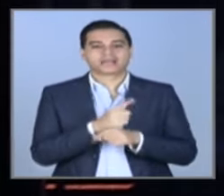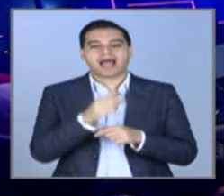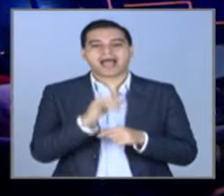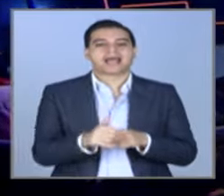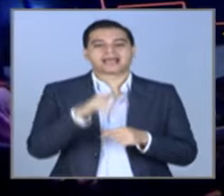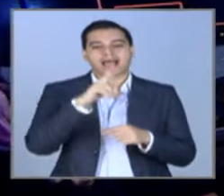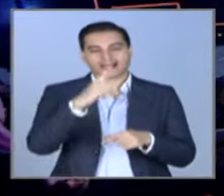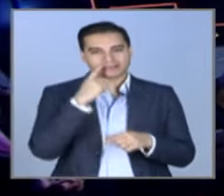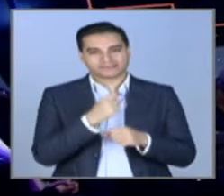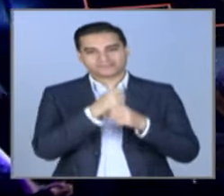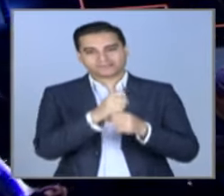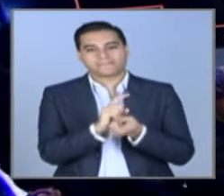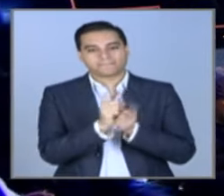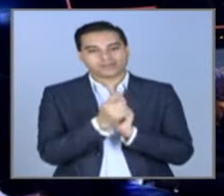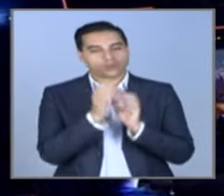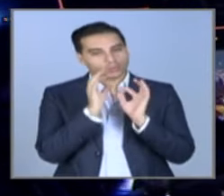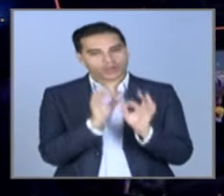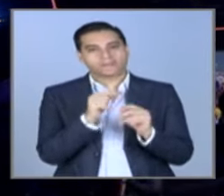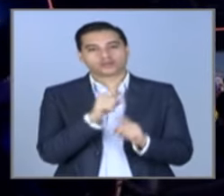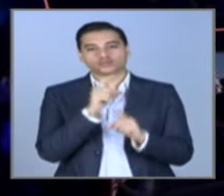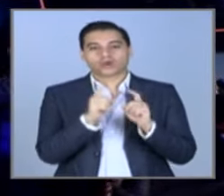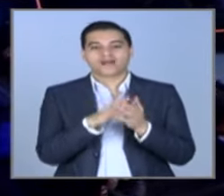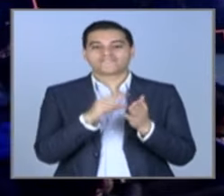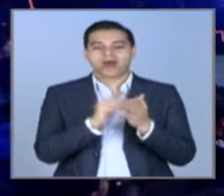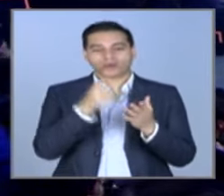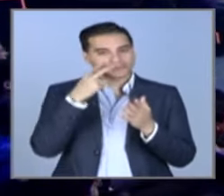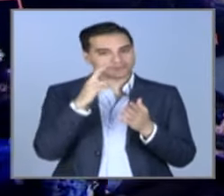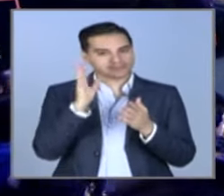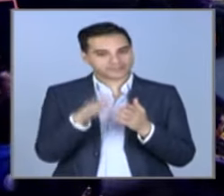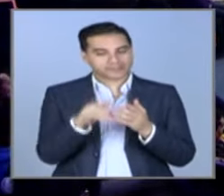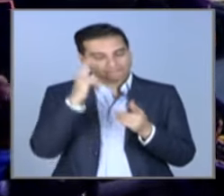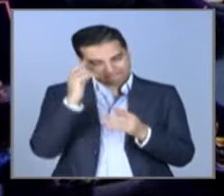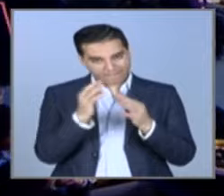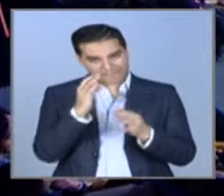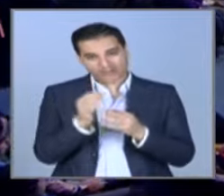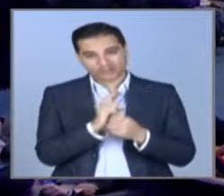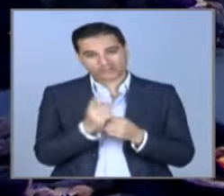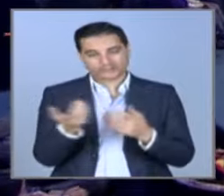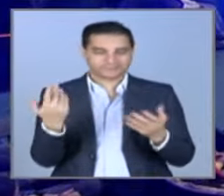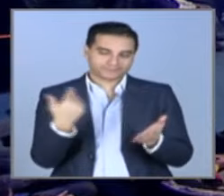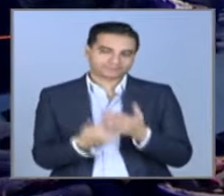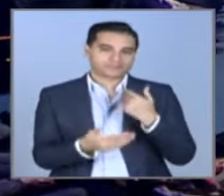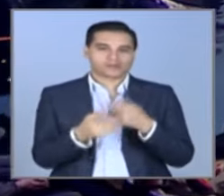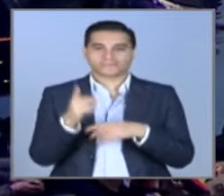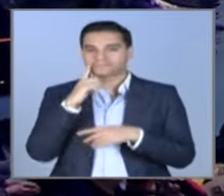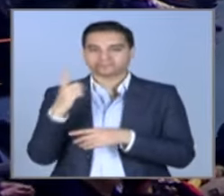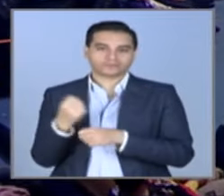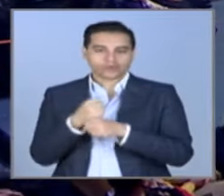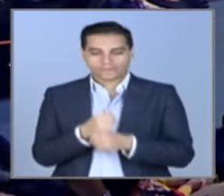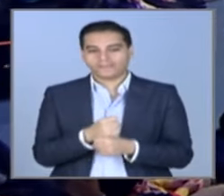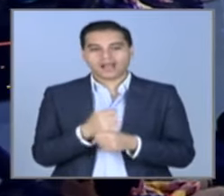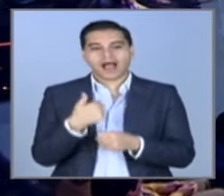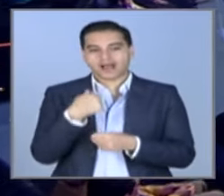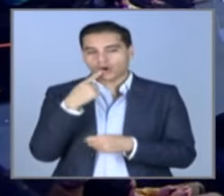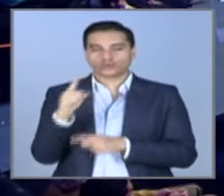لينا. طبعا الأولى دي سؤال أنت استعجلتي ما فكرتيش. مدام آيات، أنا